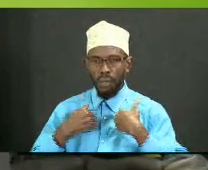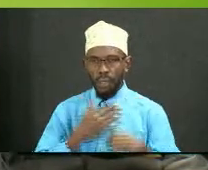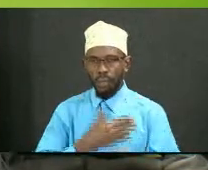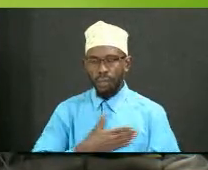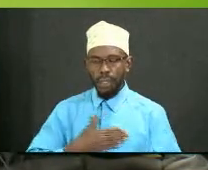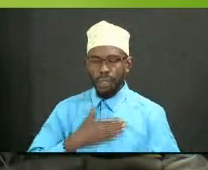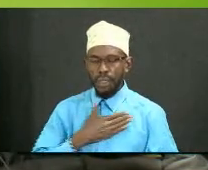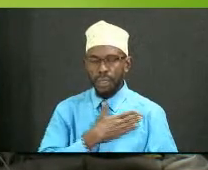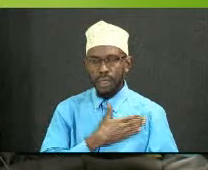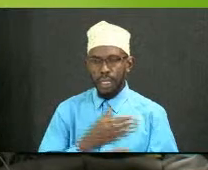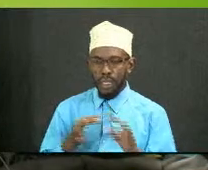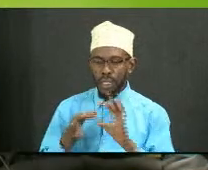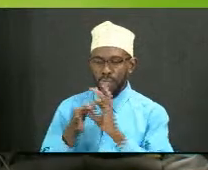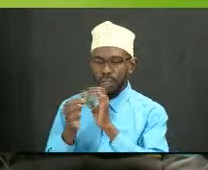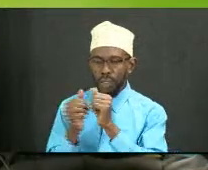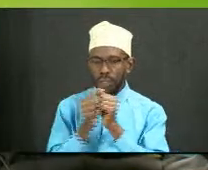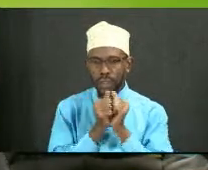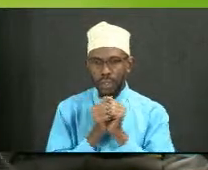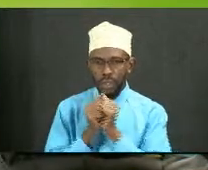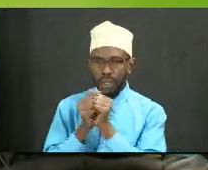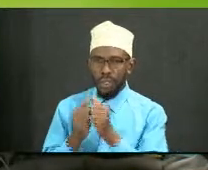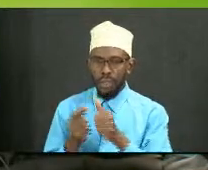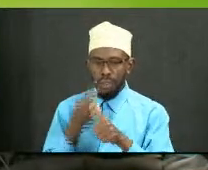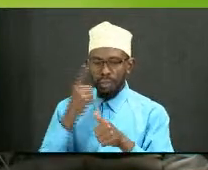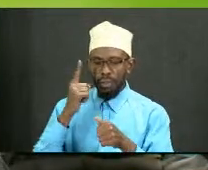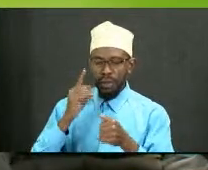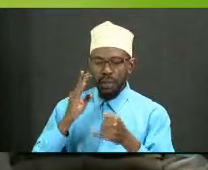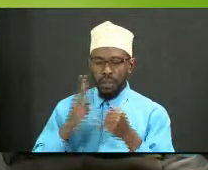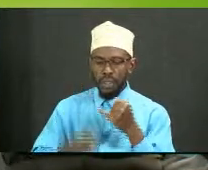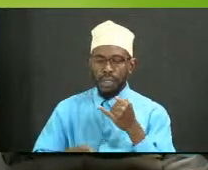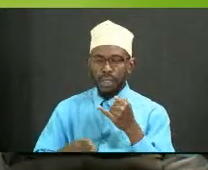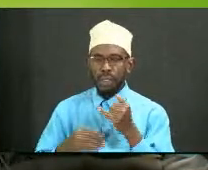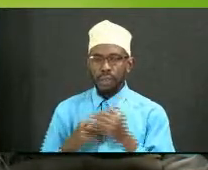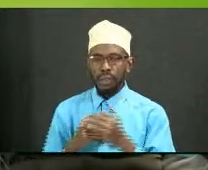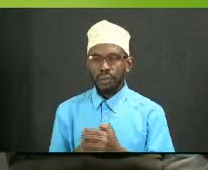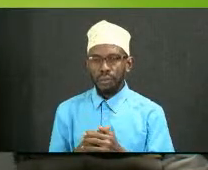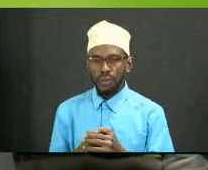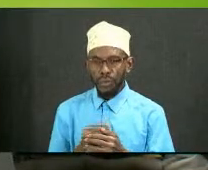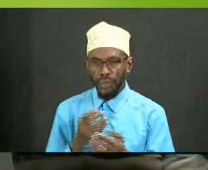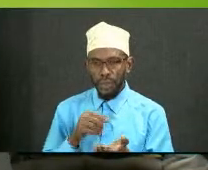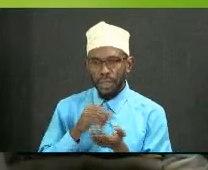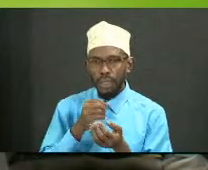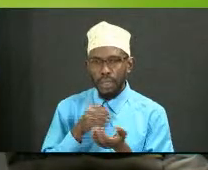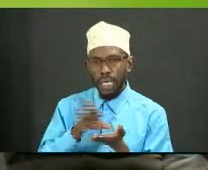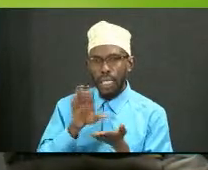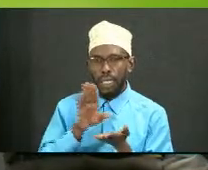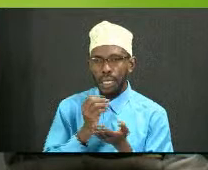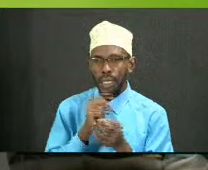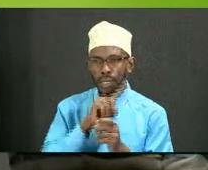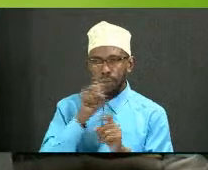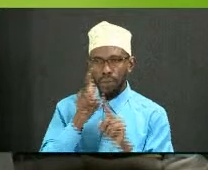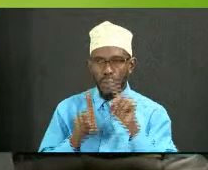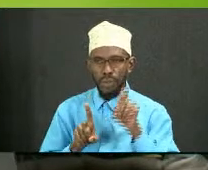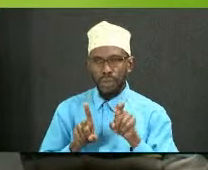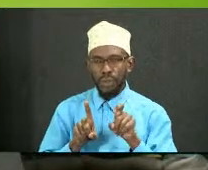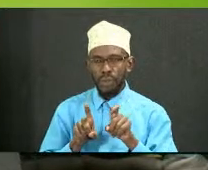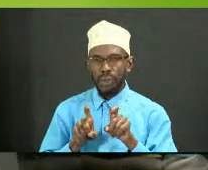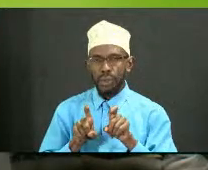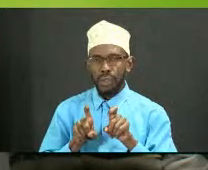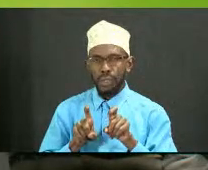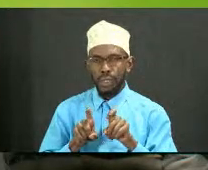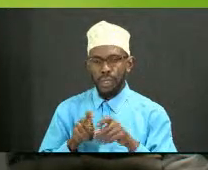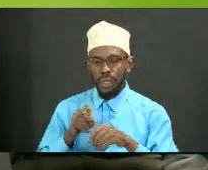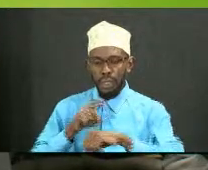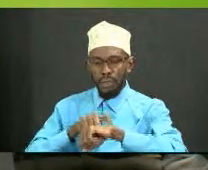naomba sana tujumuike katika pengine awamu yetu ya kwanza na ya pili, urushi yale maswali ili niweze